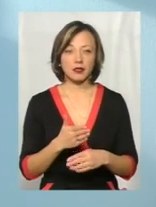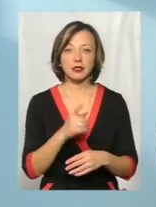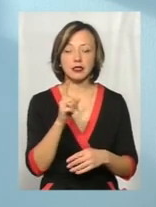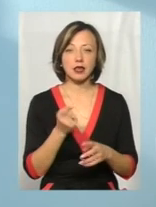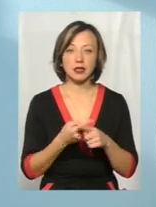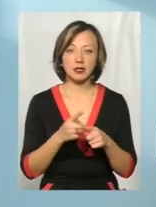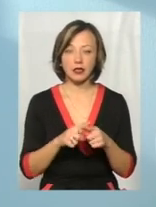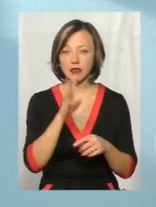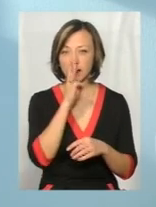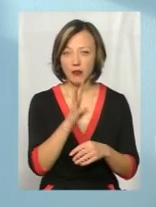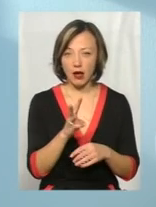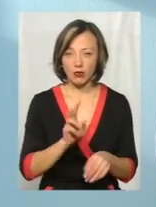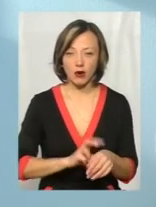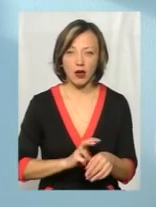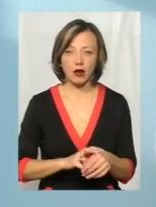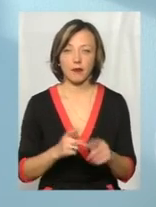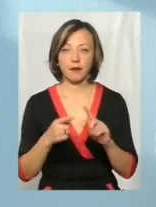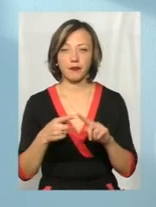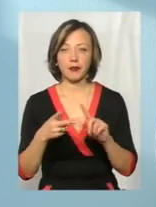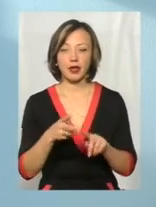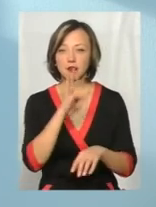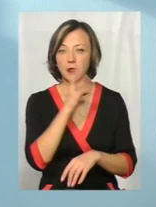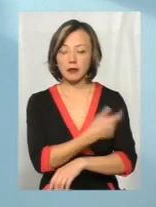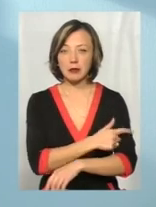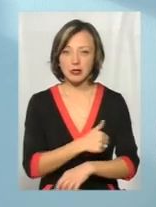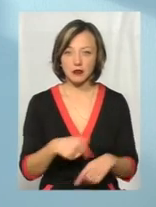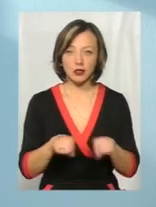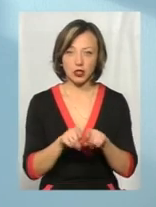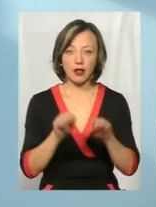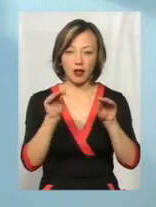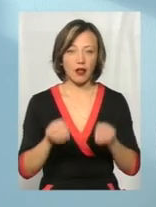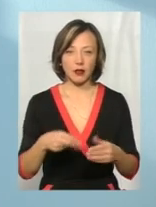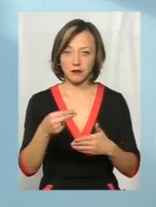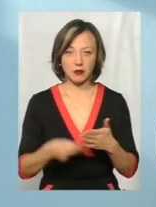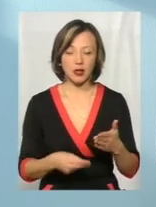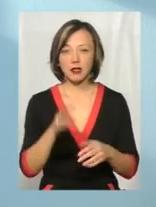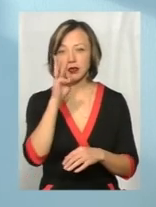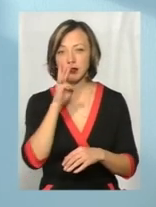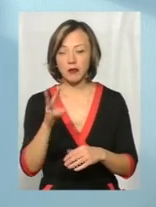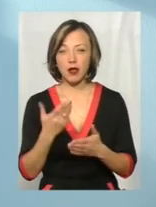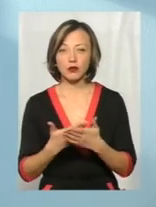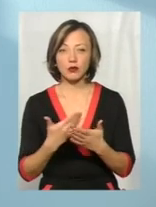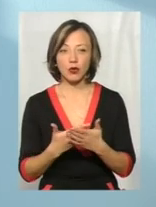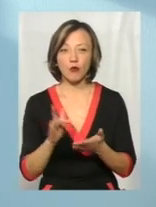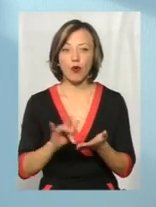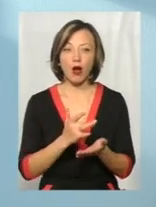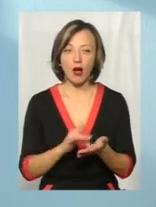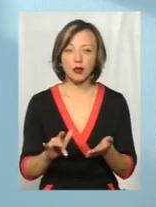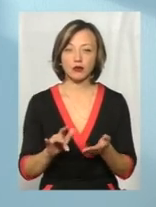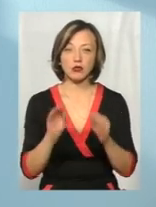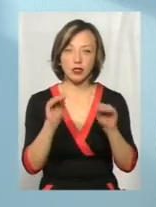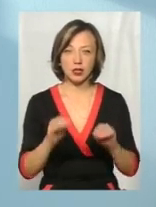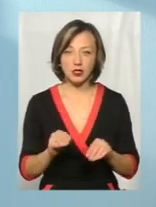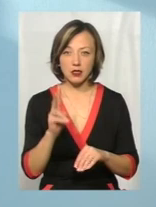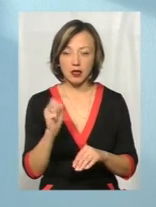самі, наприклад, на зарплату лікарям, на зарплату медсестрам, вони ж декларації не заключають, на зарплату бухгалтеру,